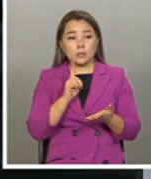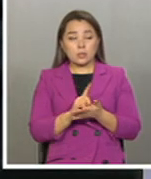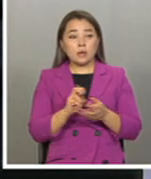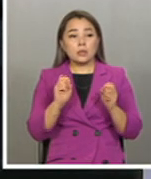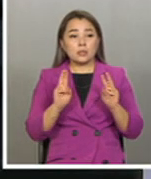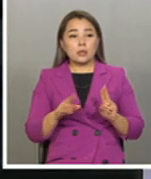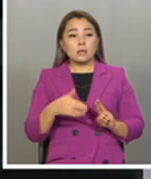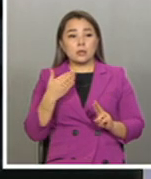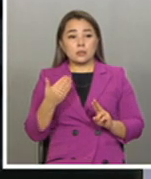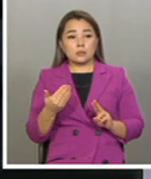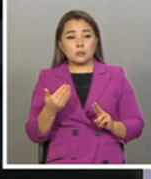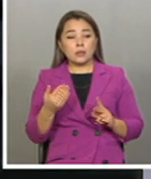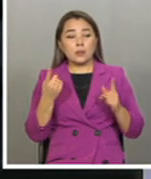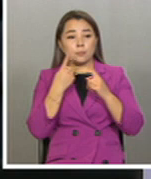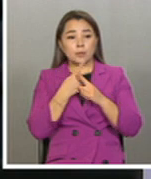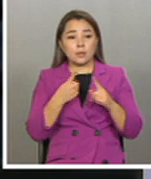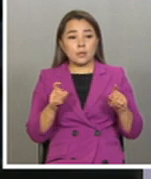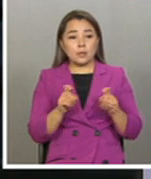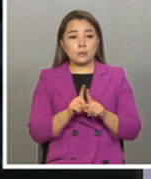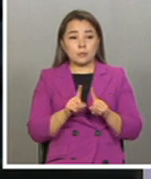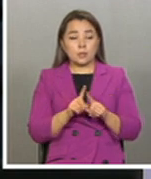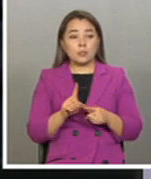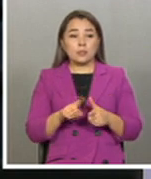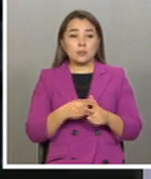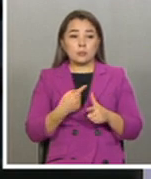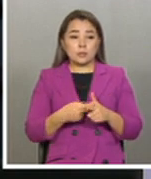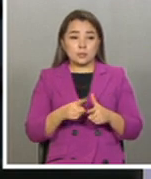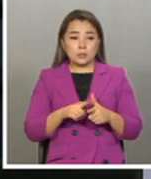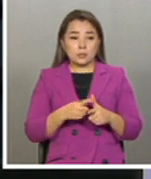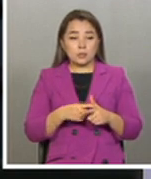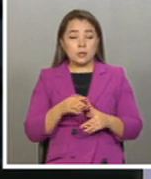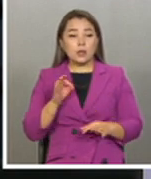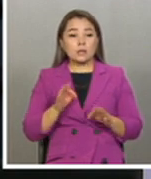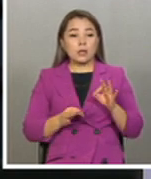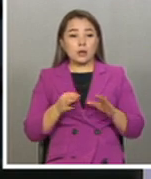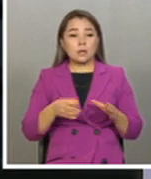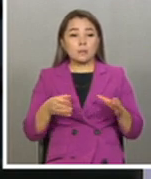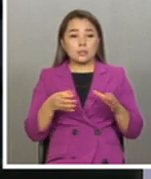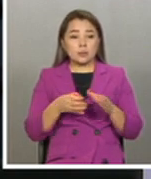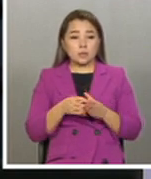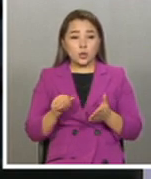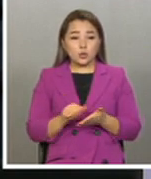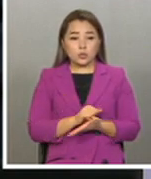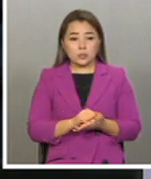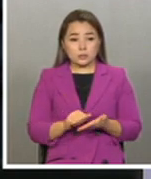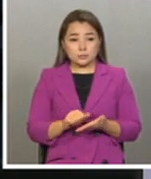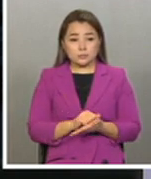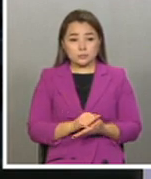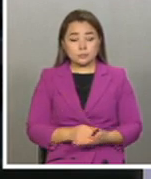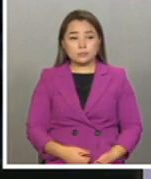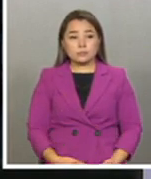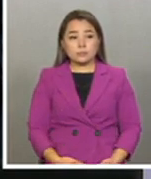арналған мәлімдеме немесе нормативті құжат.